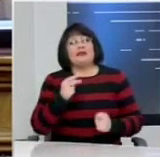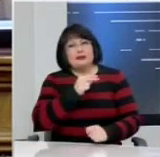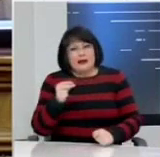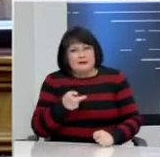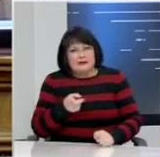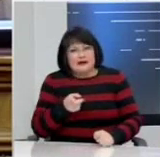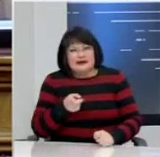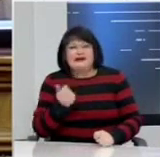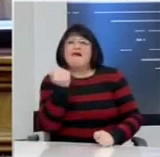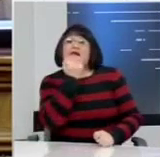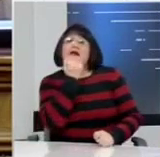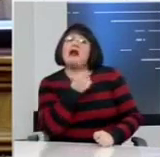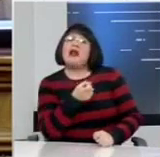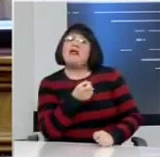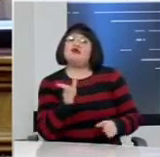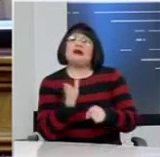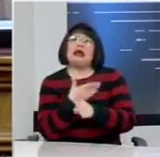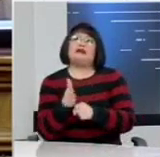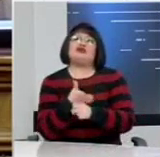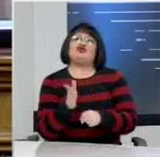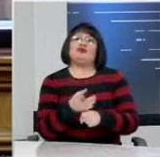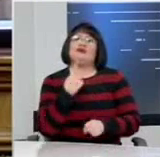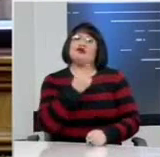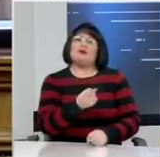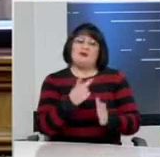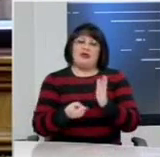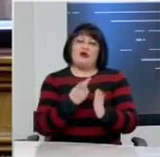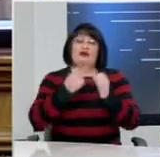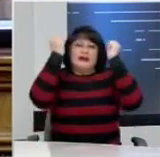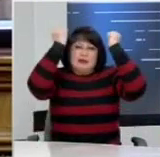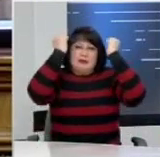είναι όχι μόνο λαθασμένη αλλά και καταστροφική. Είναι διπλά επιζήμια.